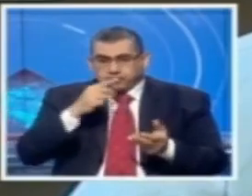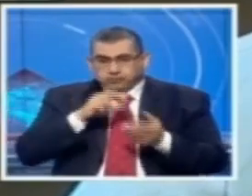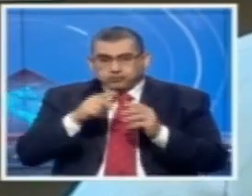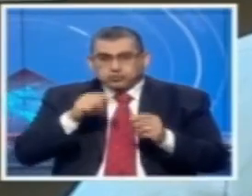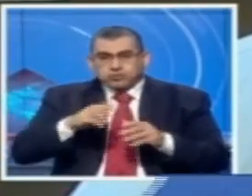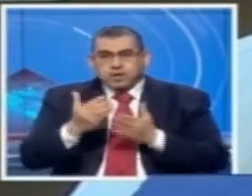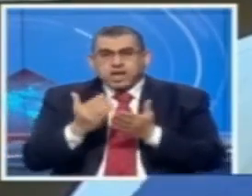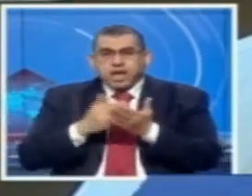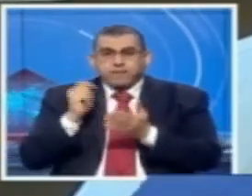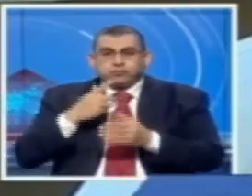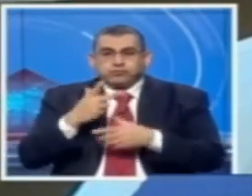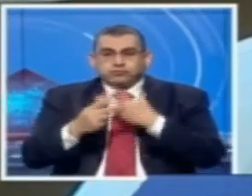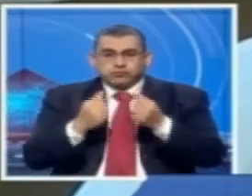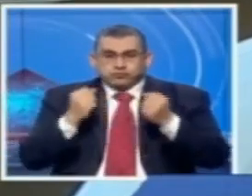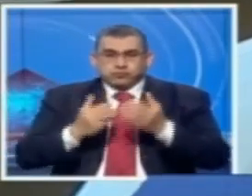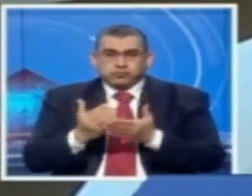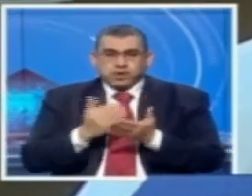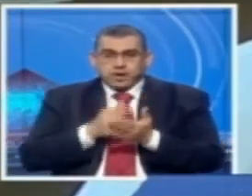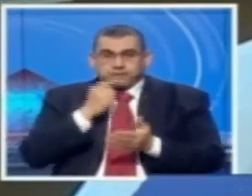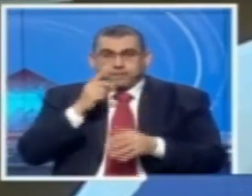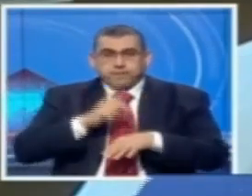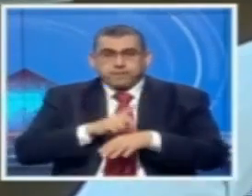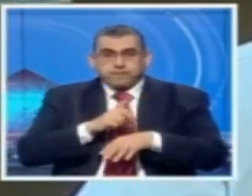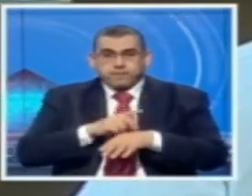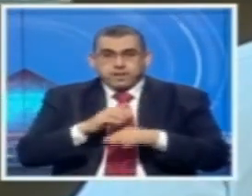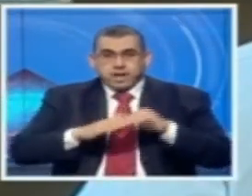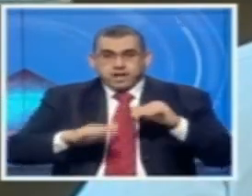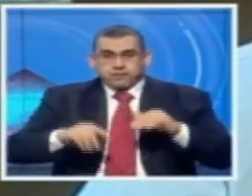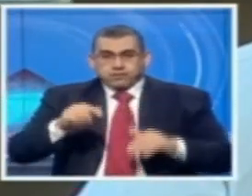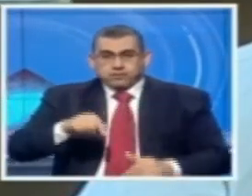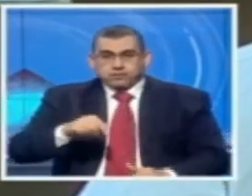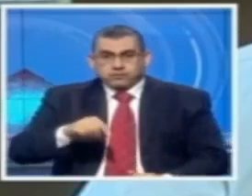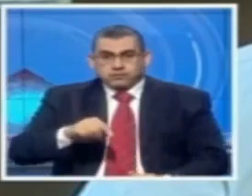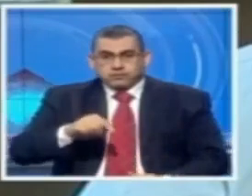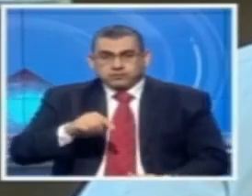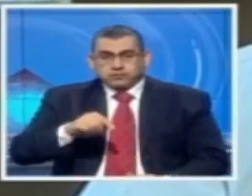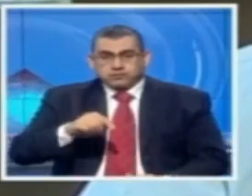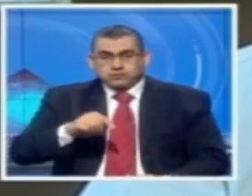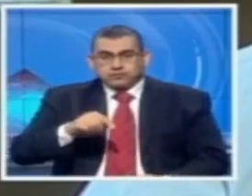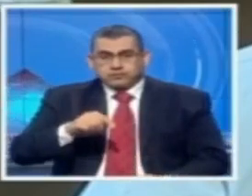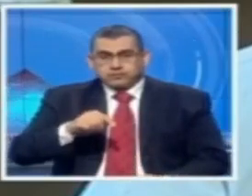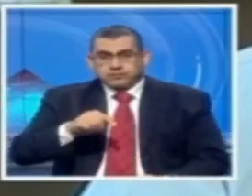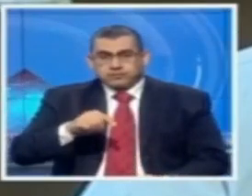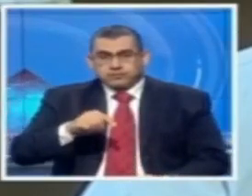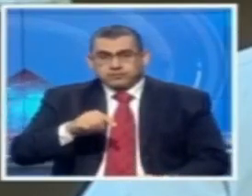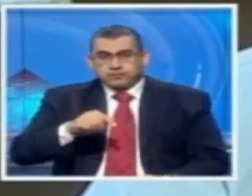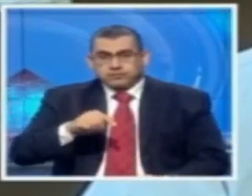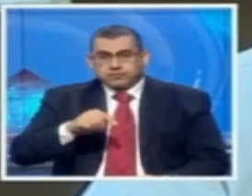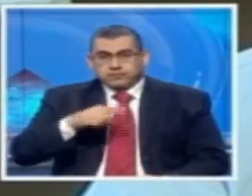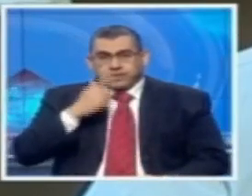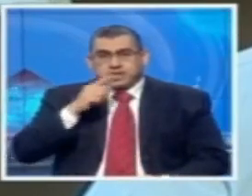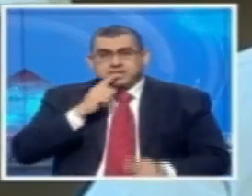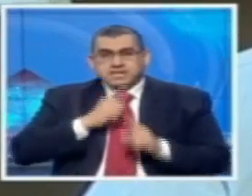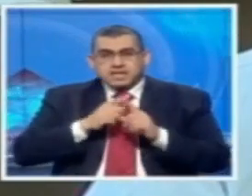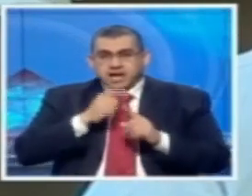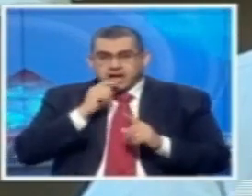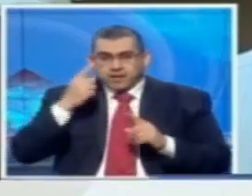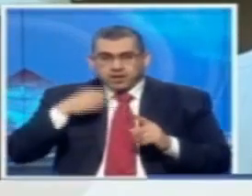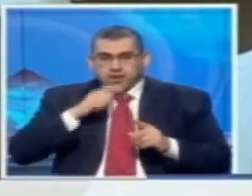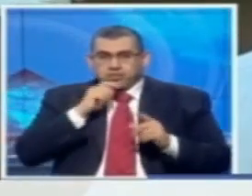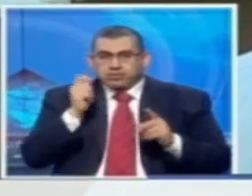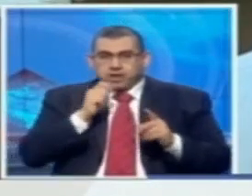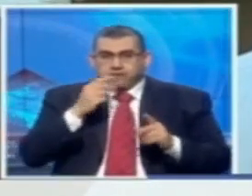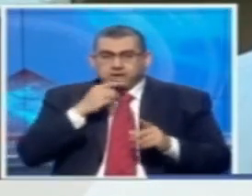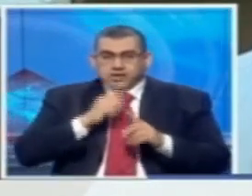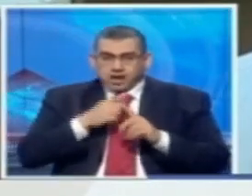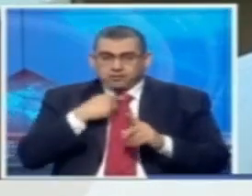نعالج بدري بالنسبه للامراض اللي هي الاطفال اللي هم عندهم مثلا بيشتكوا من نقص مثلا في الكالسيوم ناقص في الحديد برضه